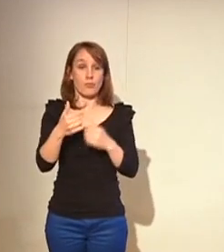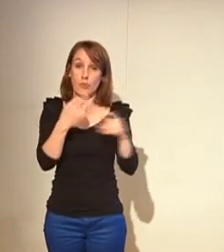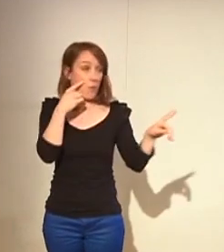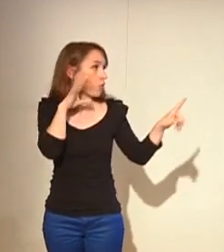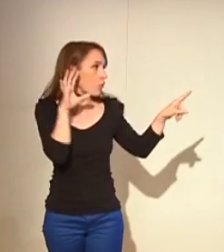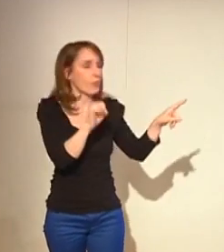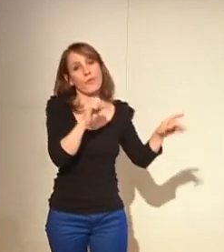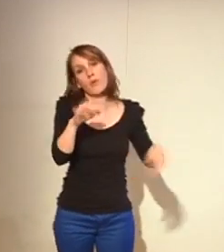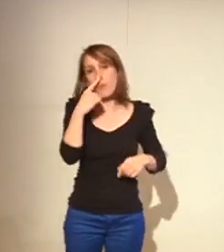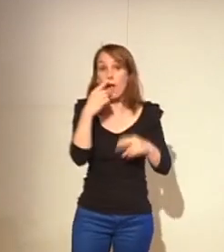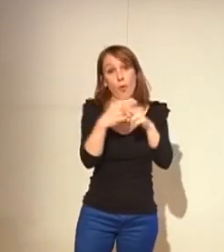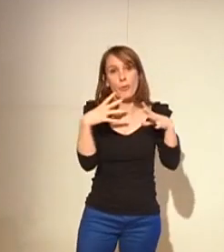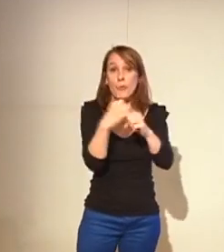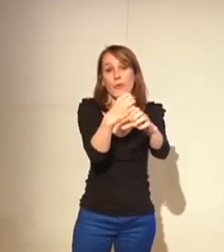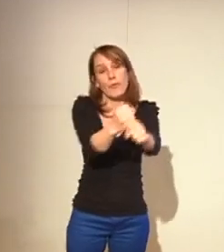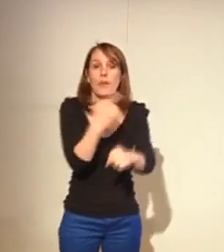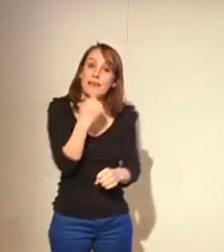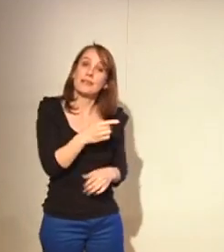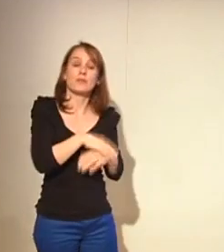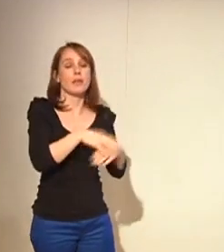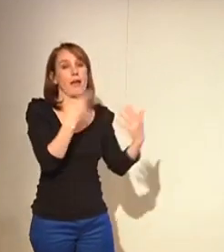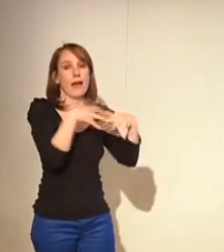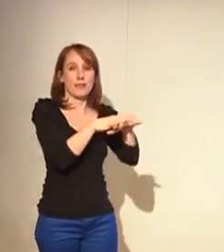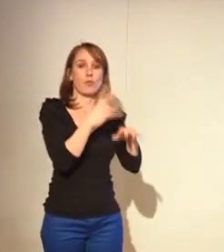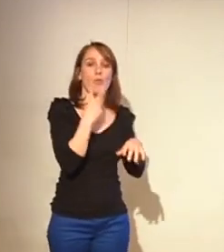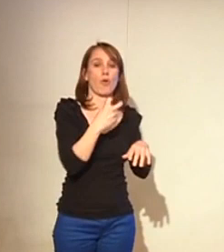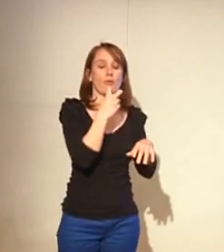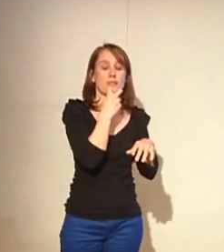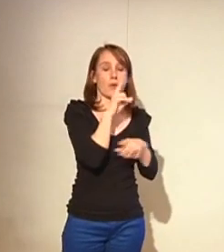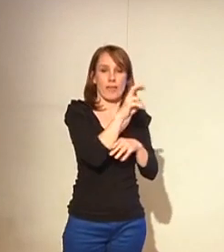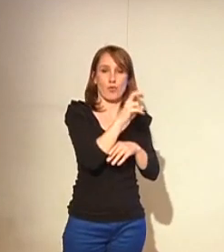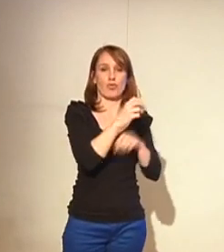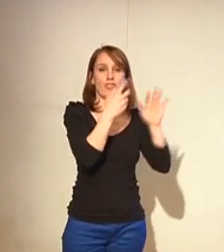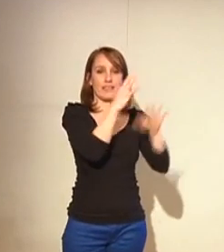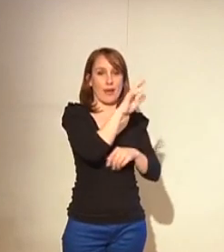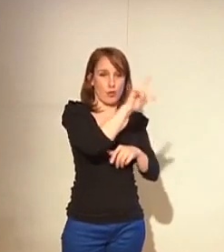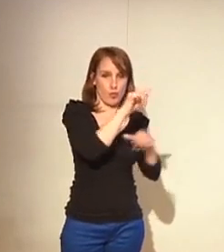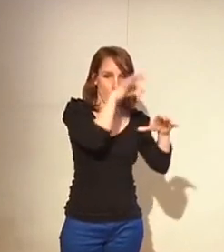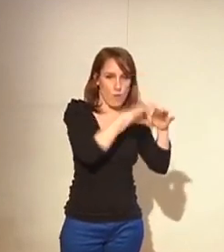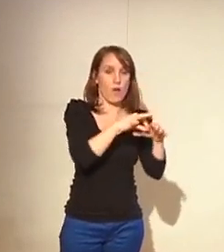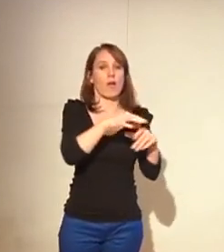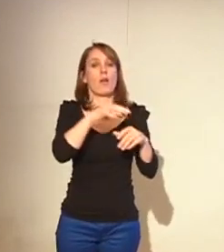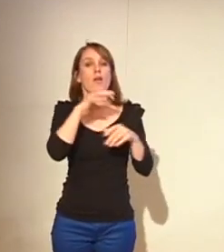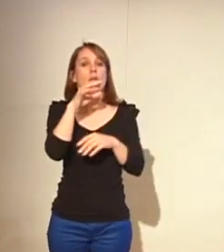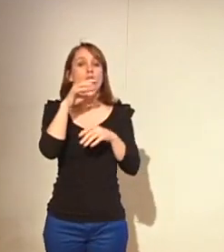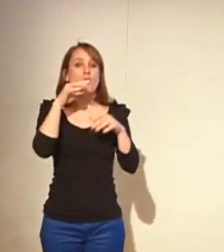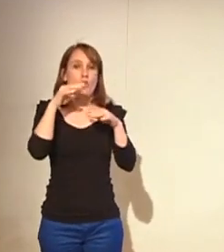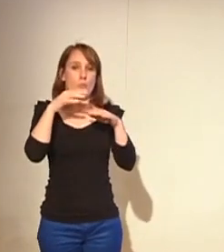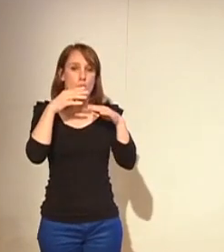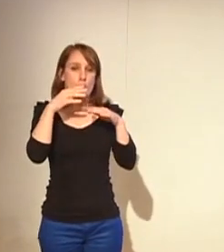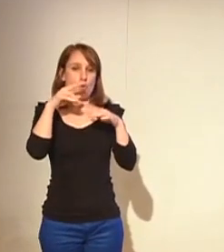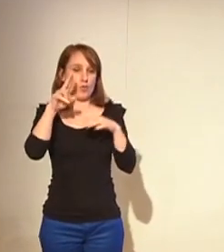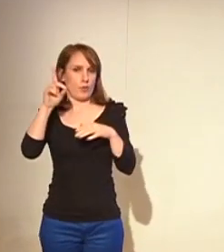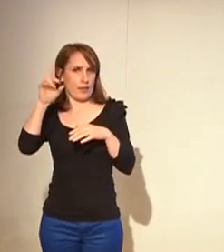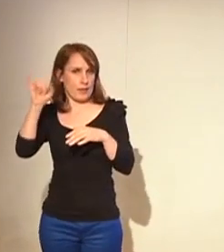écologistes 42 voix rassemblement de gauche et de progrès 8 umpudi 7 frond National 2